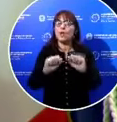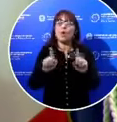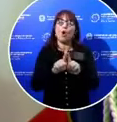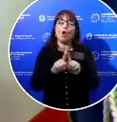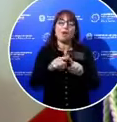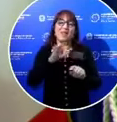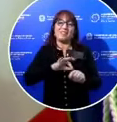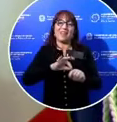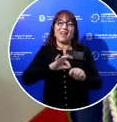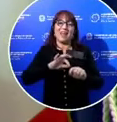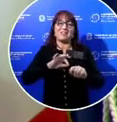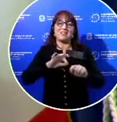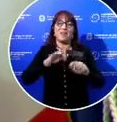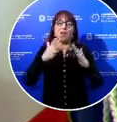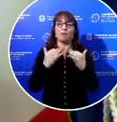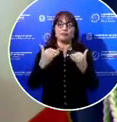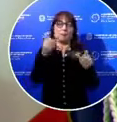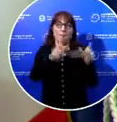della collettività.